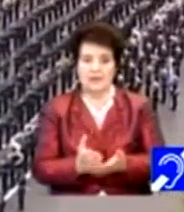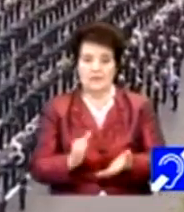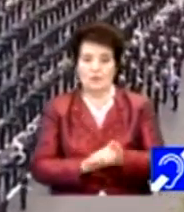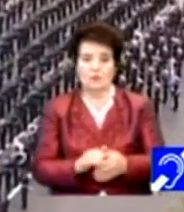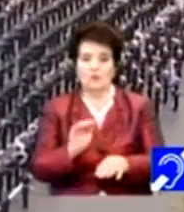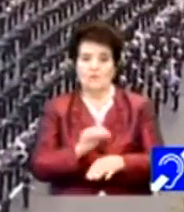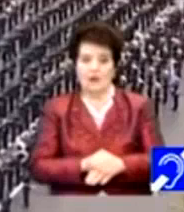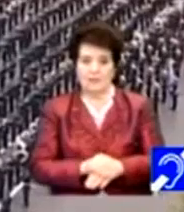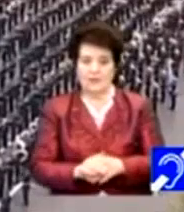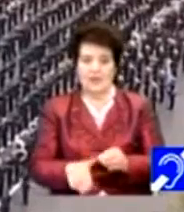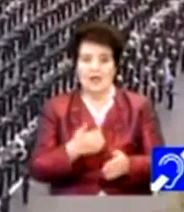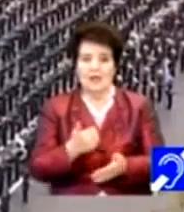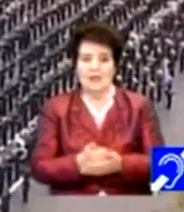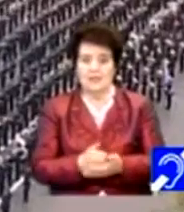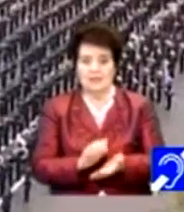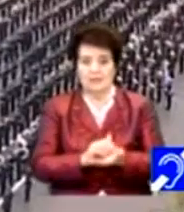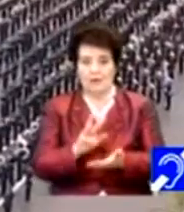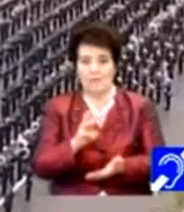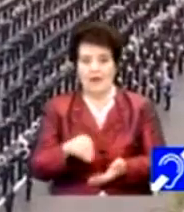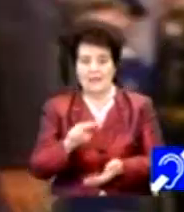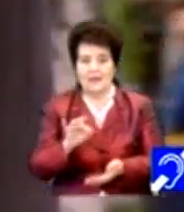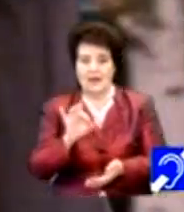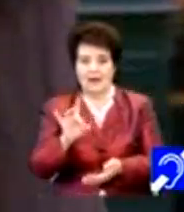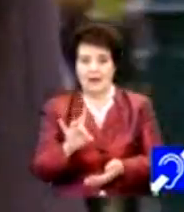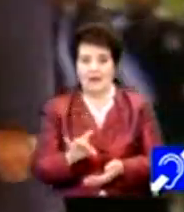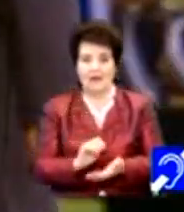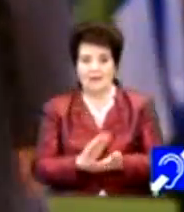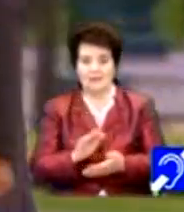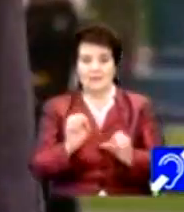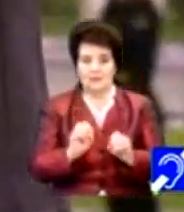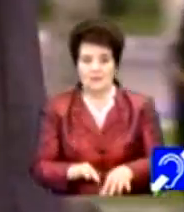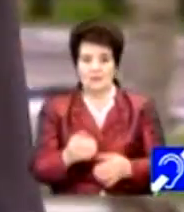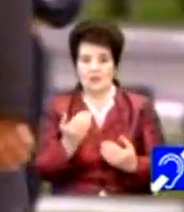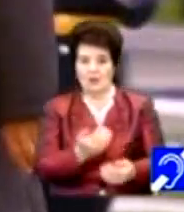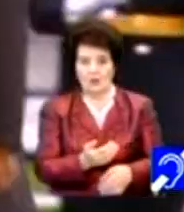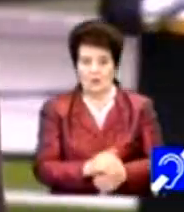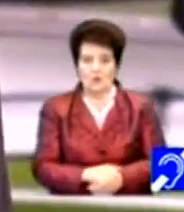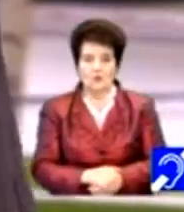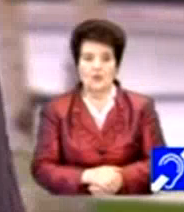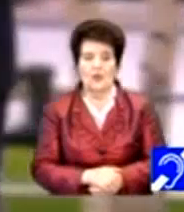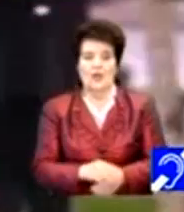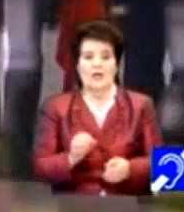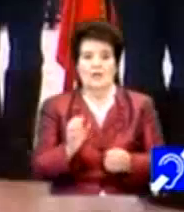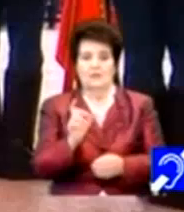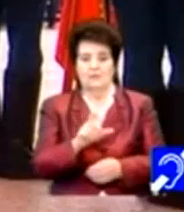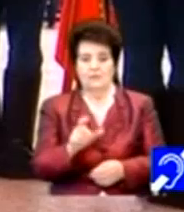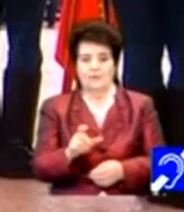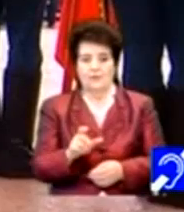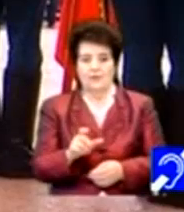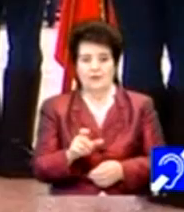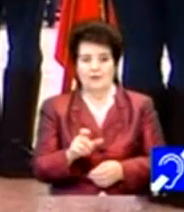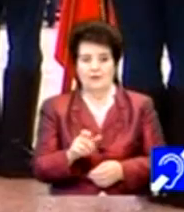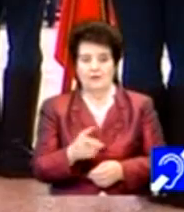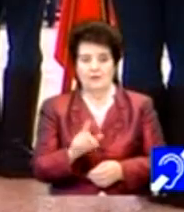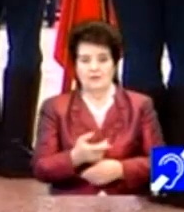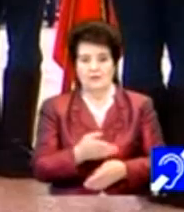că liderii mondiali au refuzat participarea la această paradă. Prin decizia lui, Dodon jignește zecile de mii sau poate chiar sutele de mii